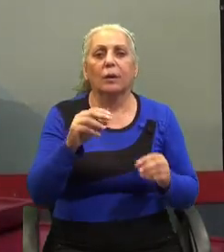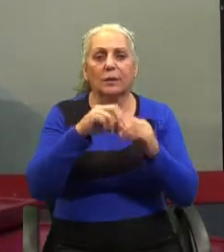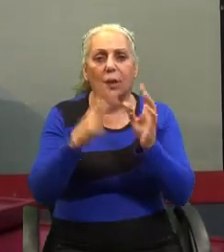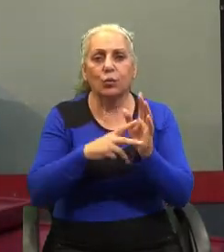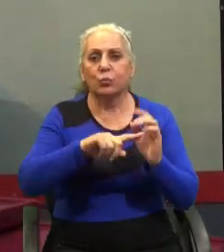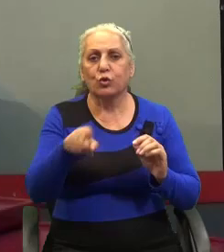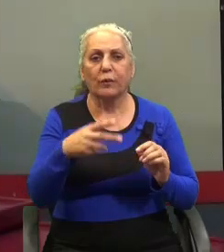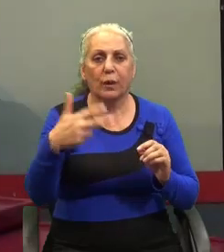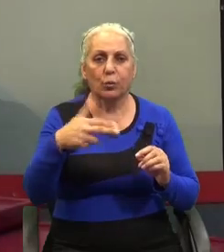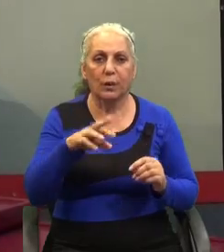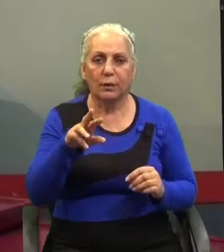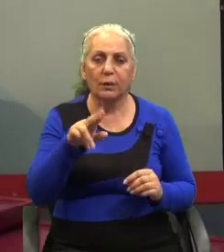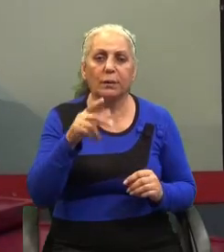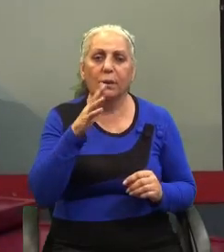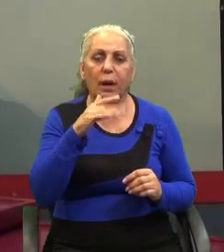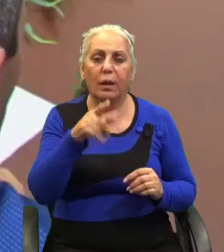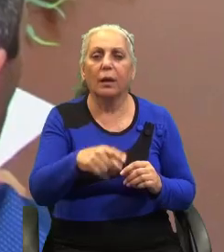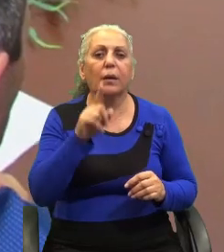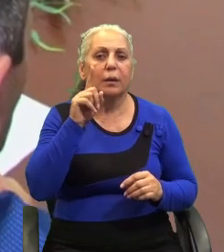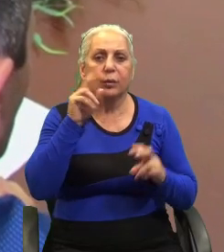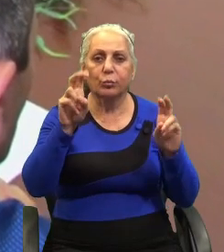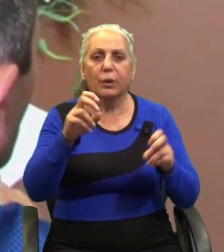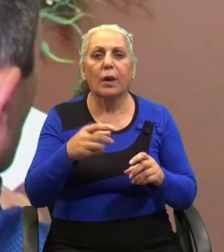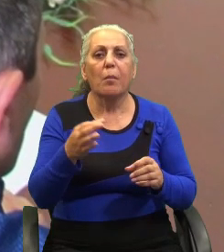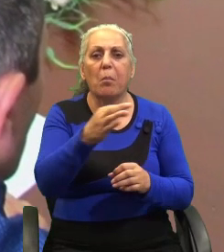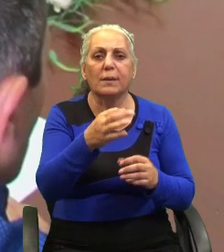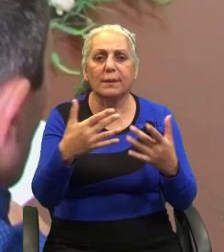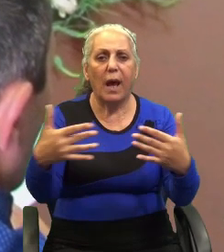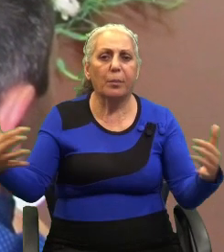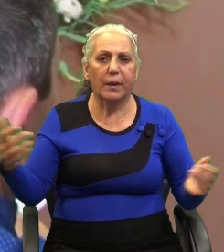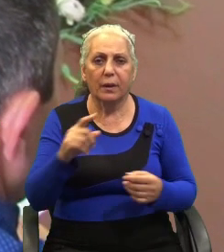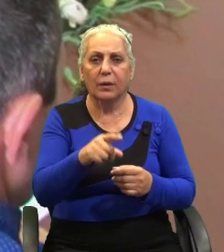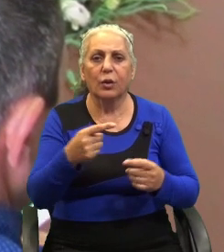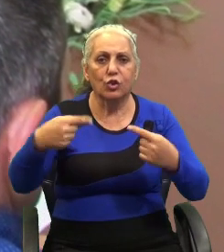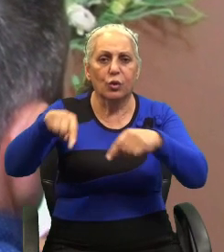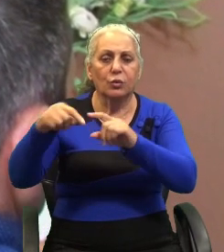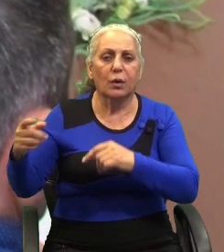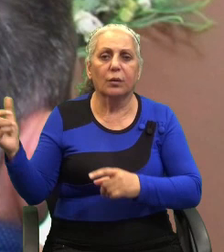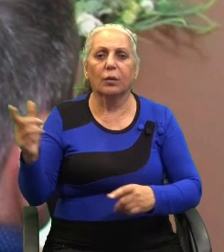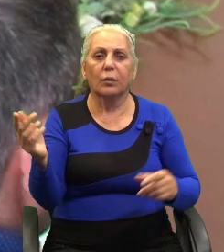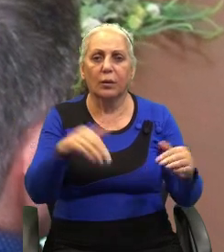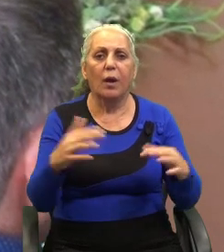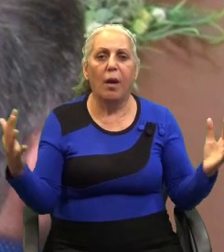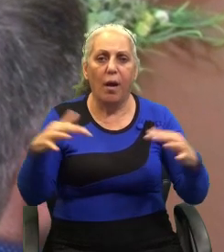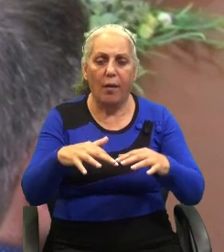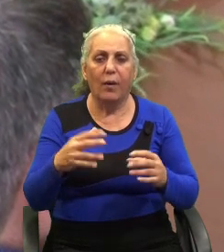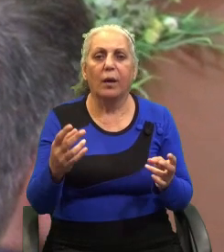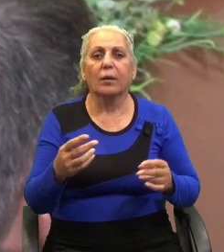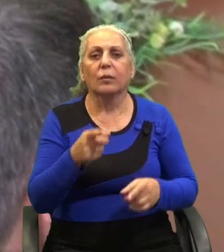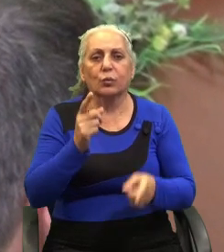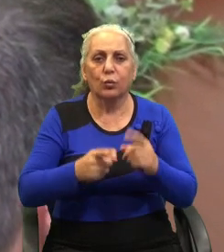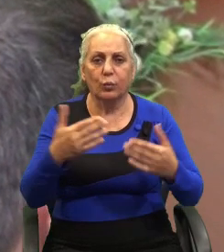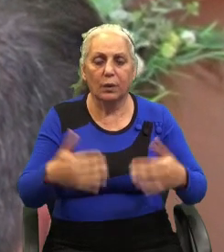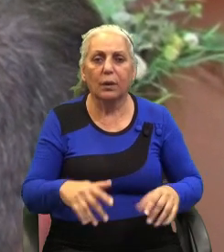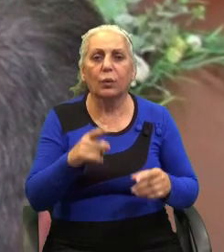տարեկան ակտիվ ու նախաձեռնող երիտասարդներ։ Մարզի տարբեր տարածաշրջաններից ամիսներ առաջ նախնական հավաք իրականացվել է և այժմ